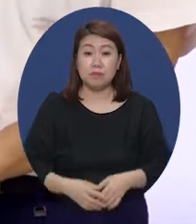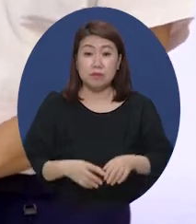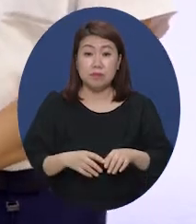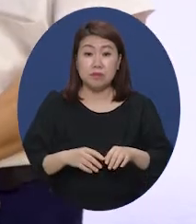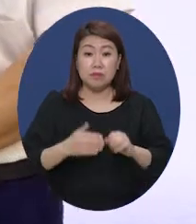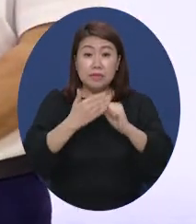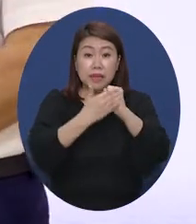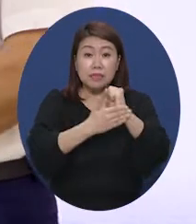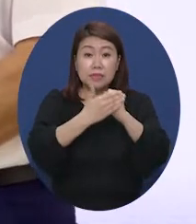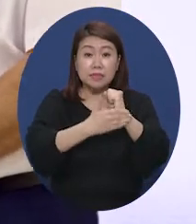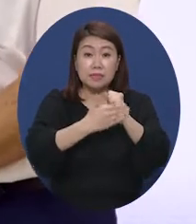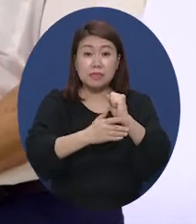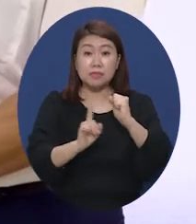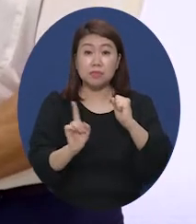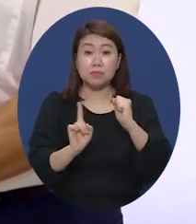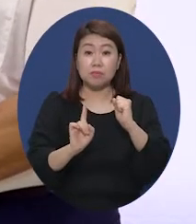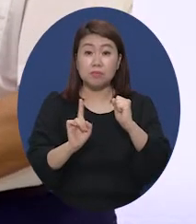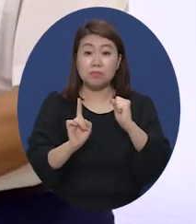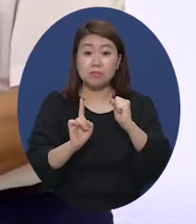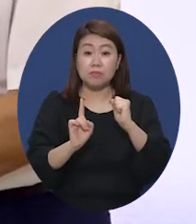네, 여러분 지금 보시는 화면은